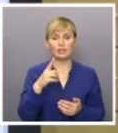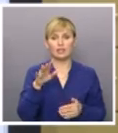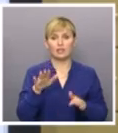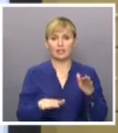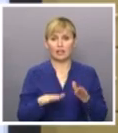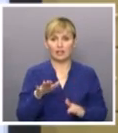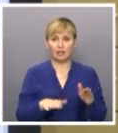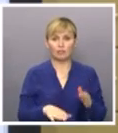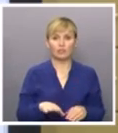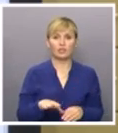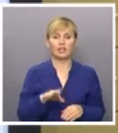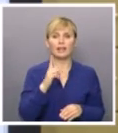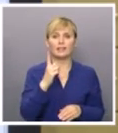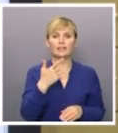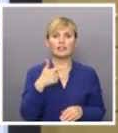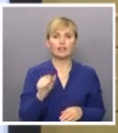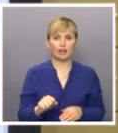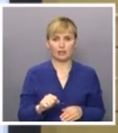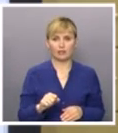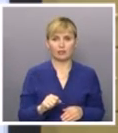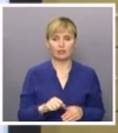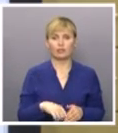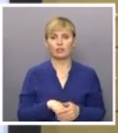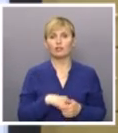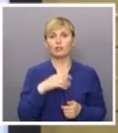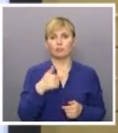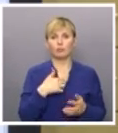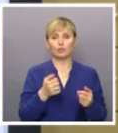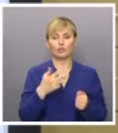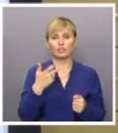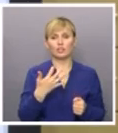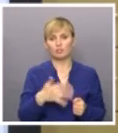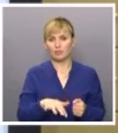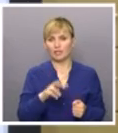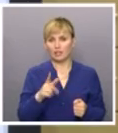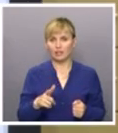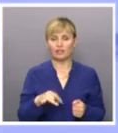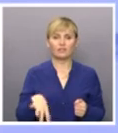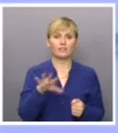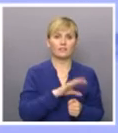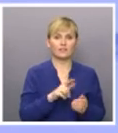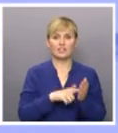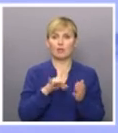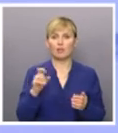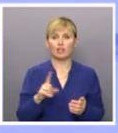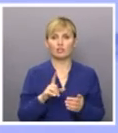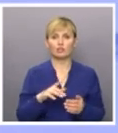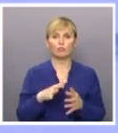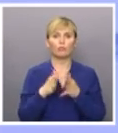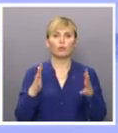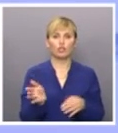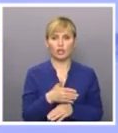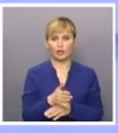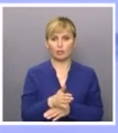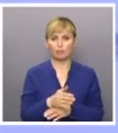есть, сравните, мы в расчетах принимали 50 килограмм, 4000 тонн, здесь 350. То есть в 7 раз больше рыбы, соответственно,